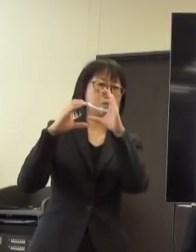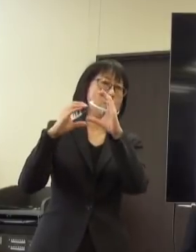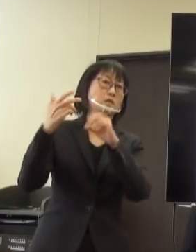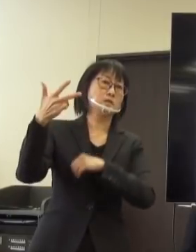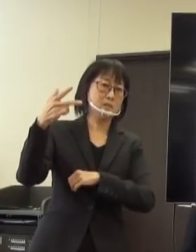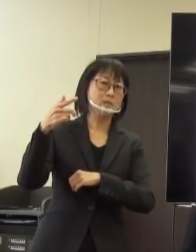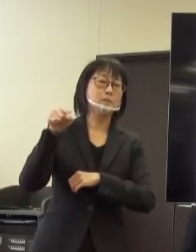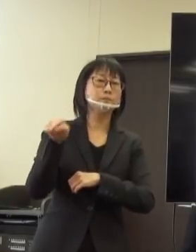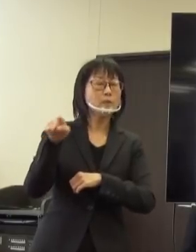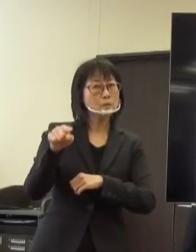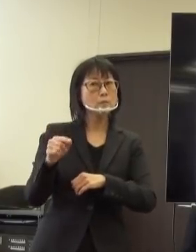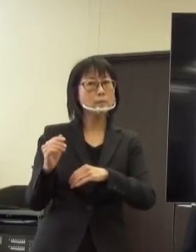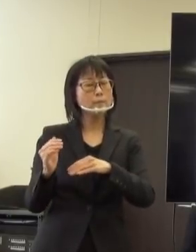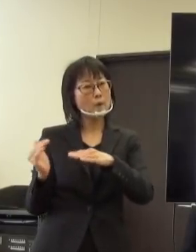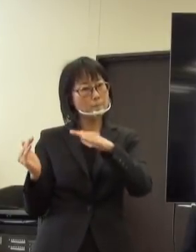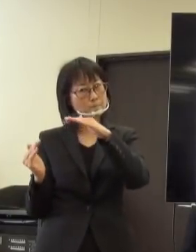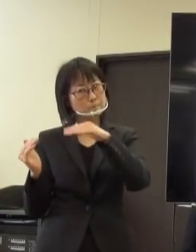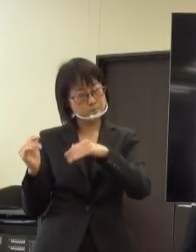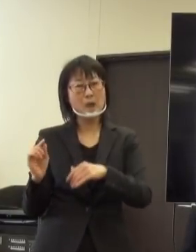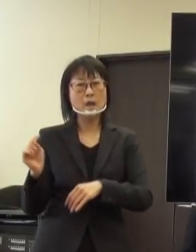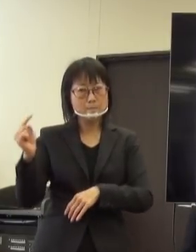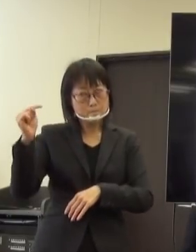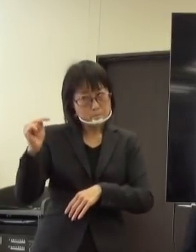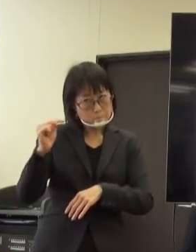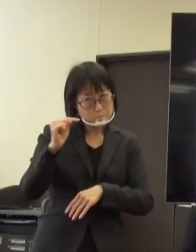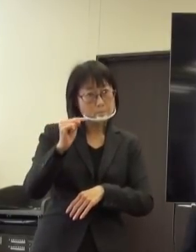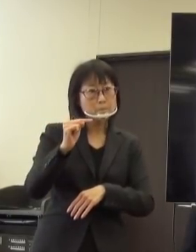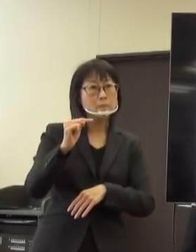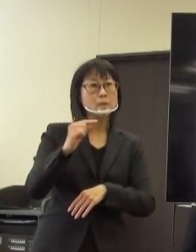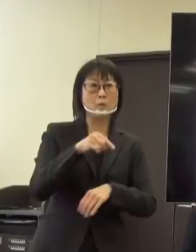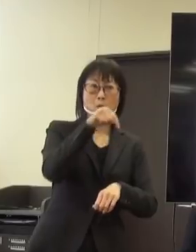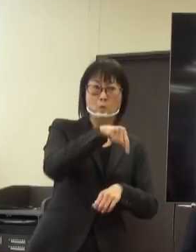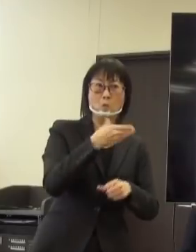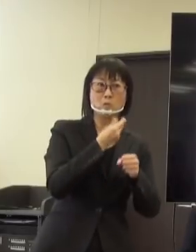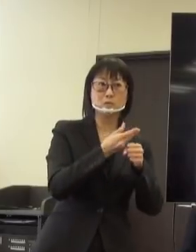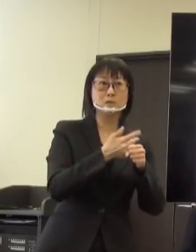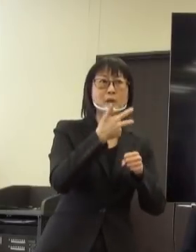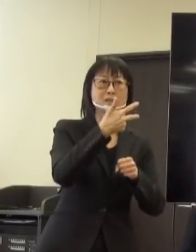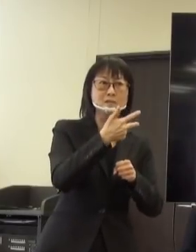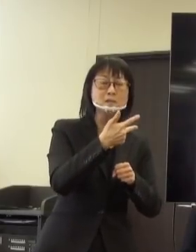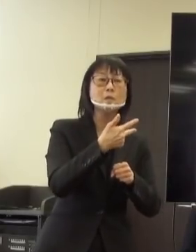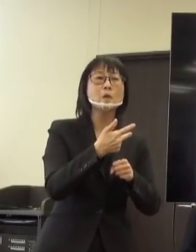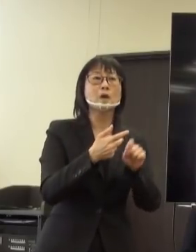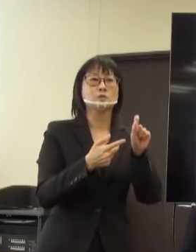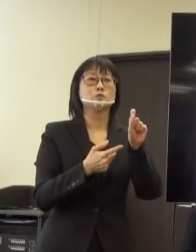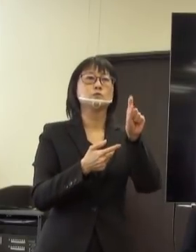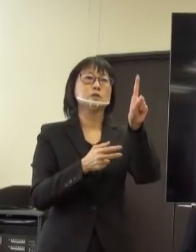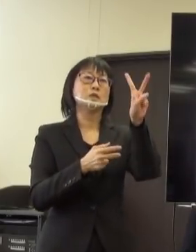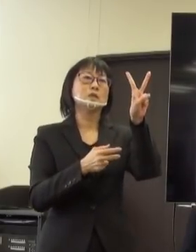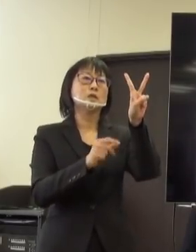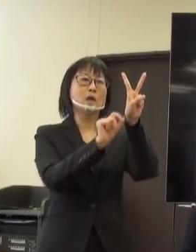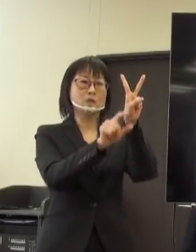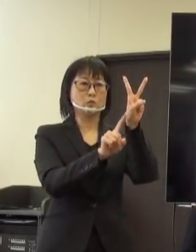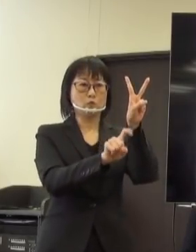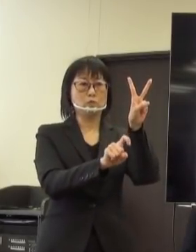どこう上がりが鈍いんですけれども、福島市は16日の段階で24です。